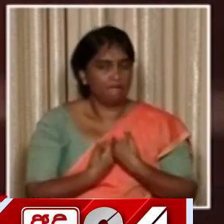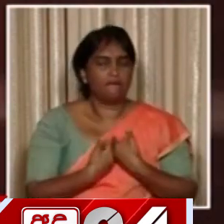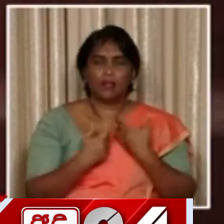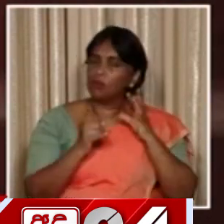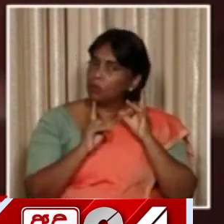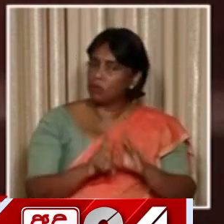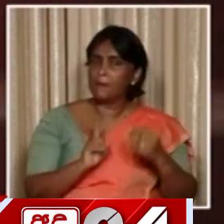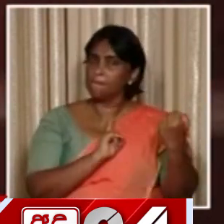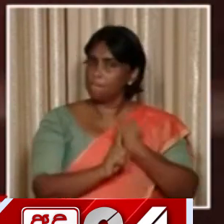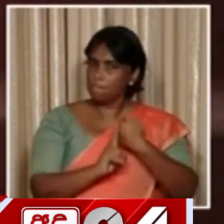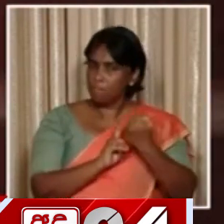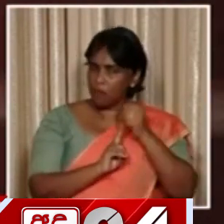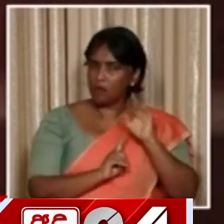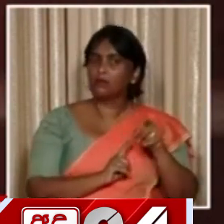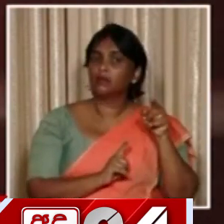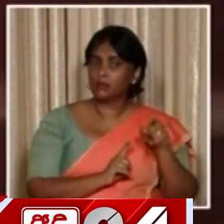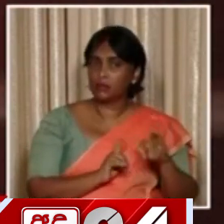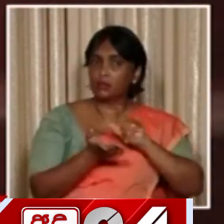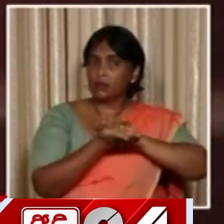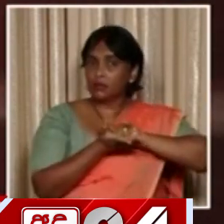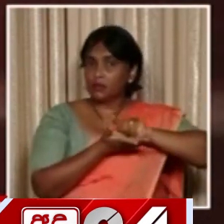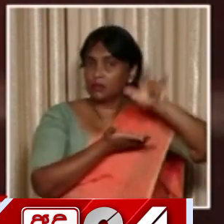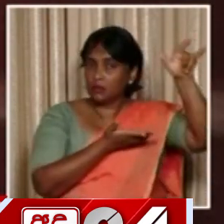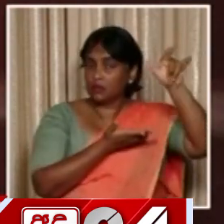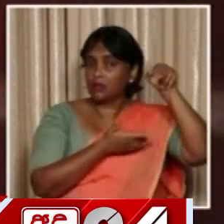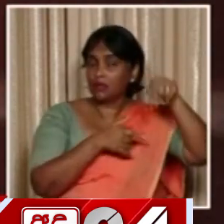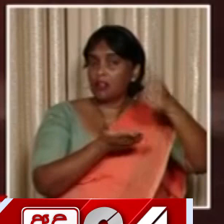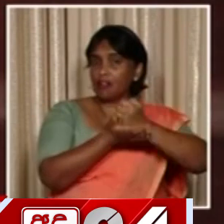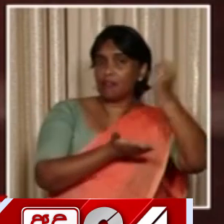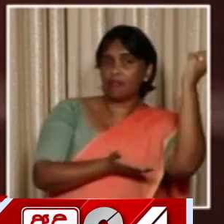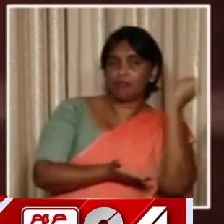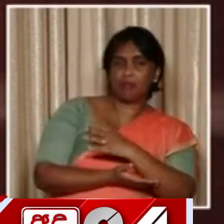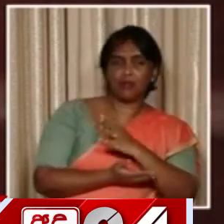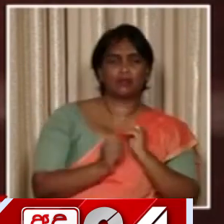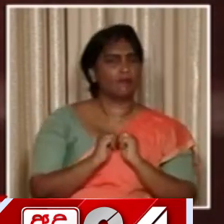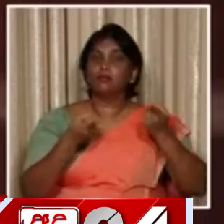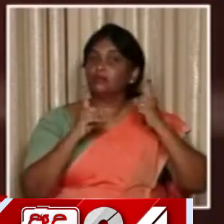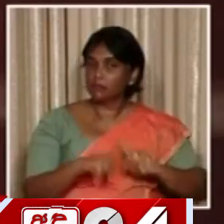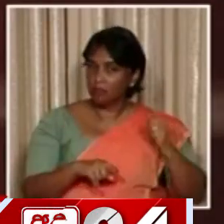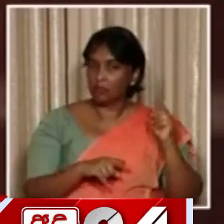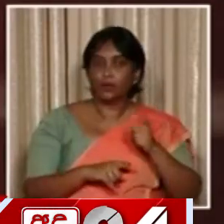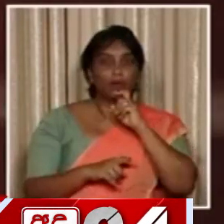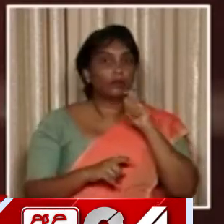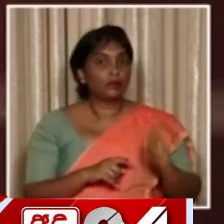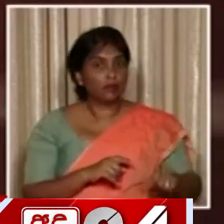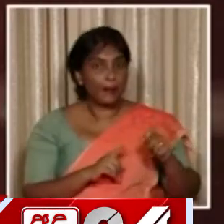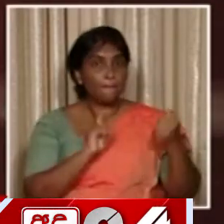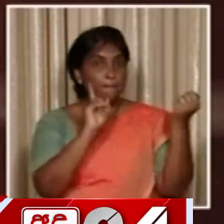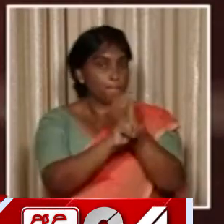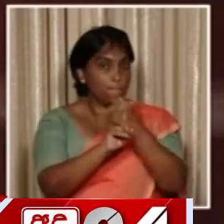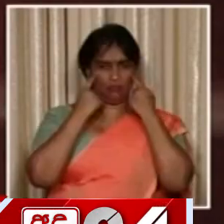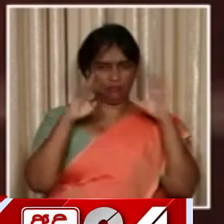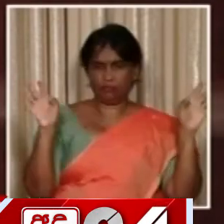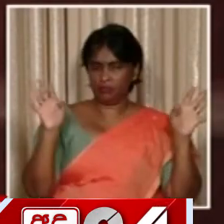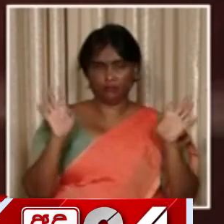කරනවා එහෙම බලපෑමක් තිබුණා නම් එතුමා විදේශී රටකට ගිහිල්ලා මෙහෙට ලිපිය ලැබෙන්න සලස්සන උවමනාවක් නැහැ විනිසුරුවරයෙකුට බලපෑමක් තියෙනවා